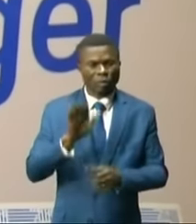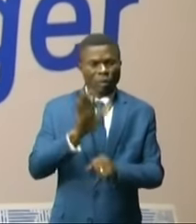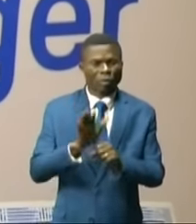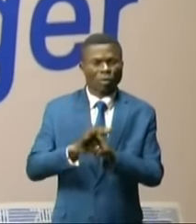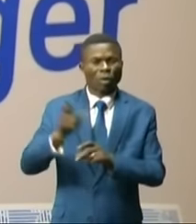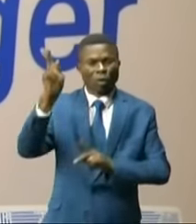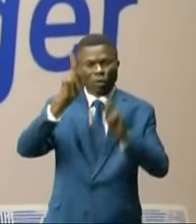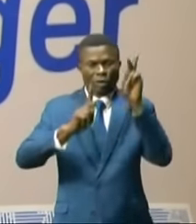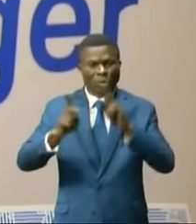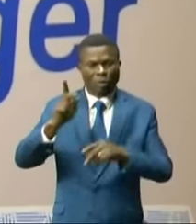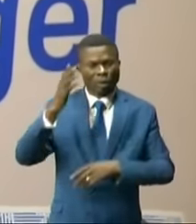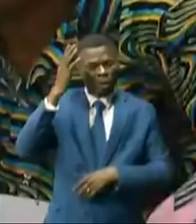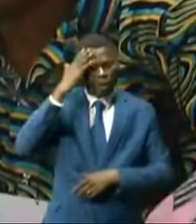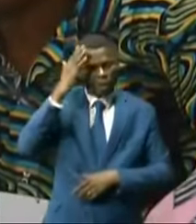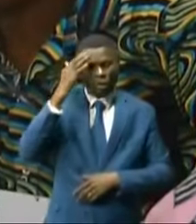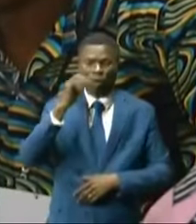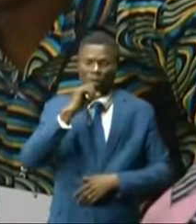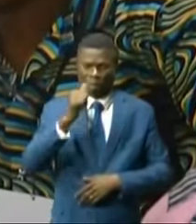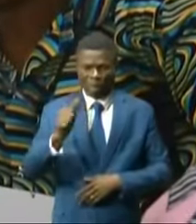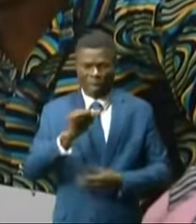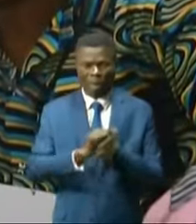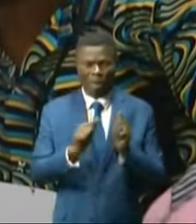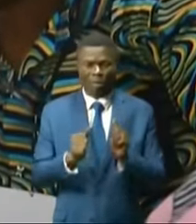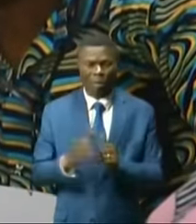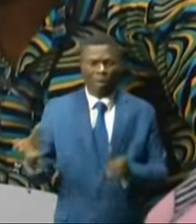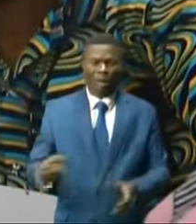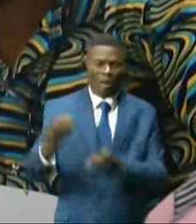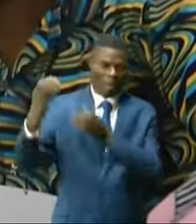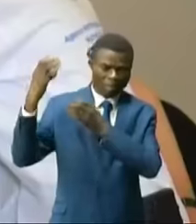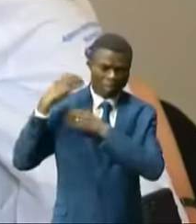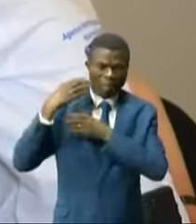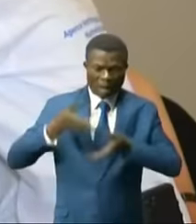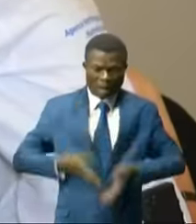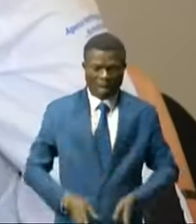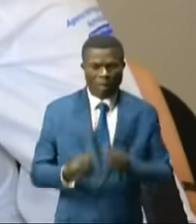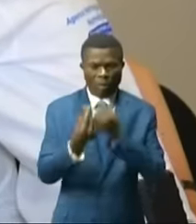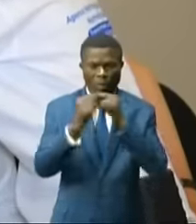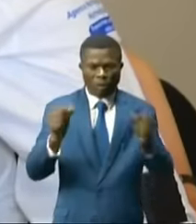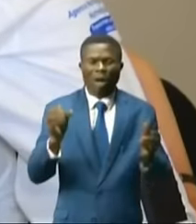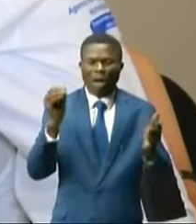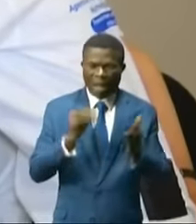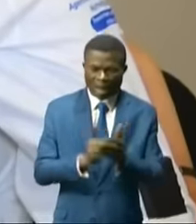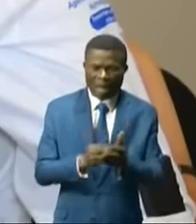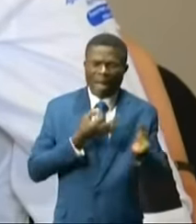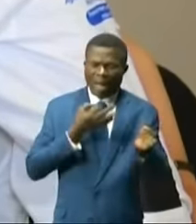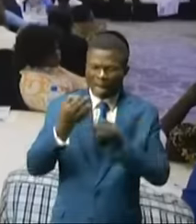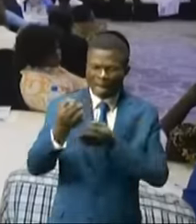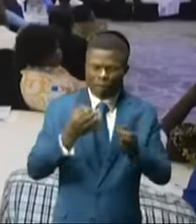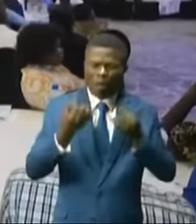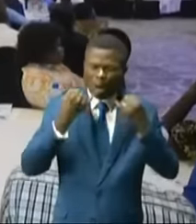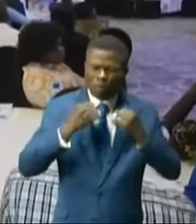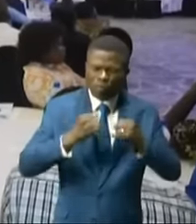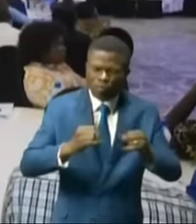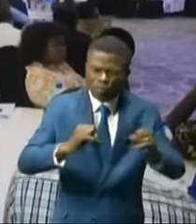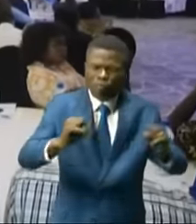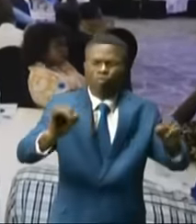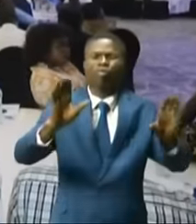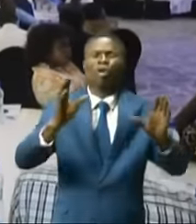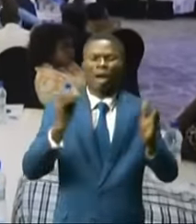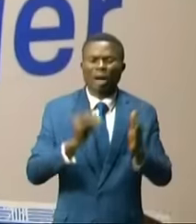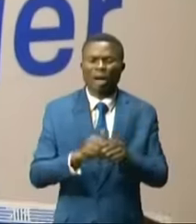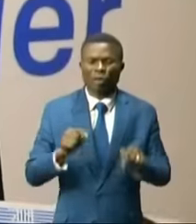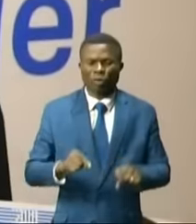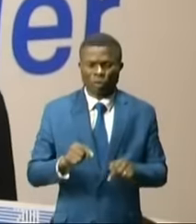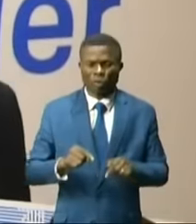population n'est pas encore informée par rapport à la prise en charge. Nous allons maintenant répliquer, amplifier les informations que nous avons obtenues ici